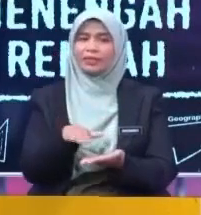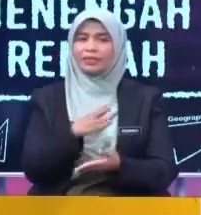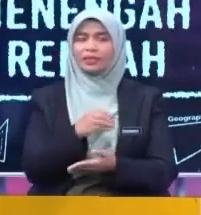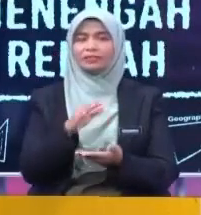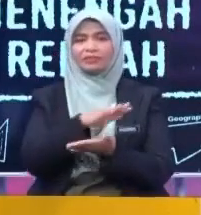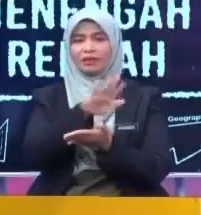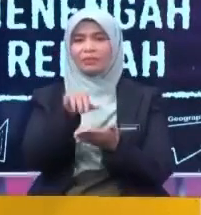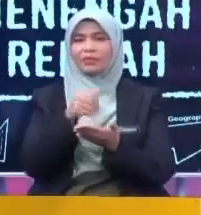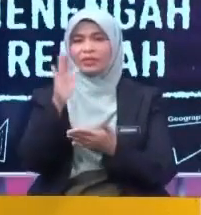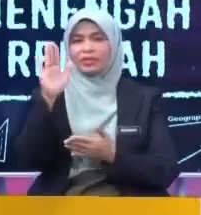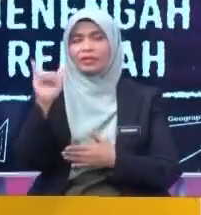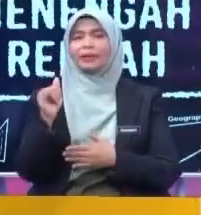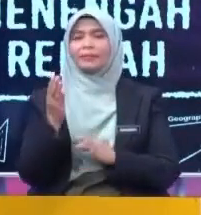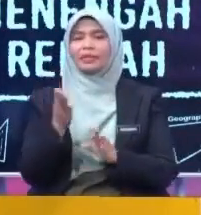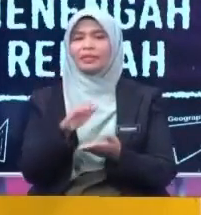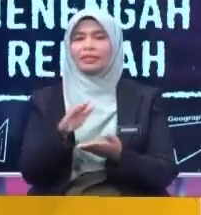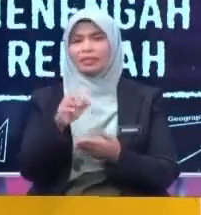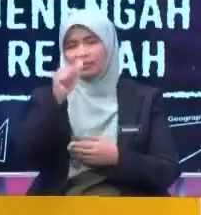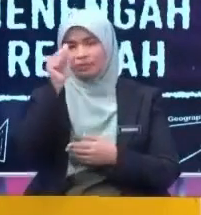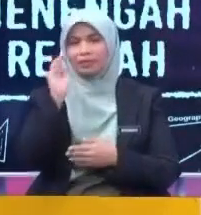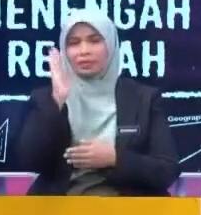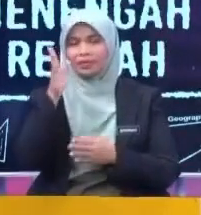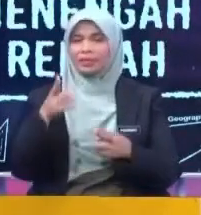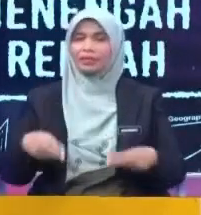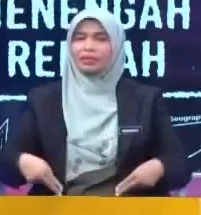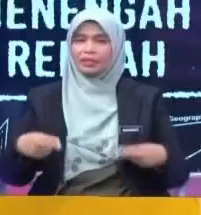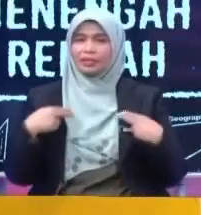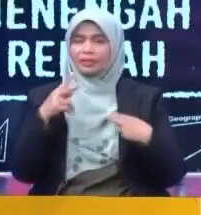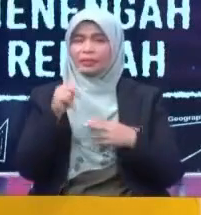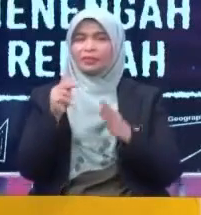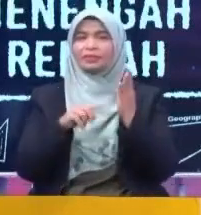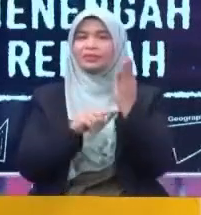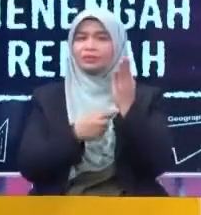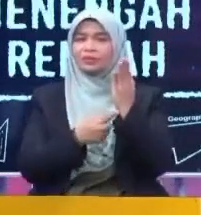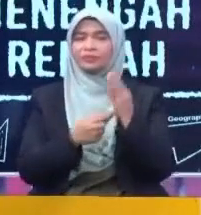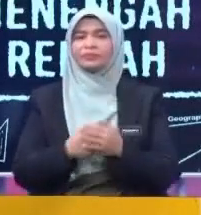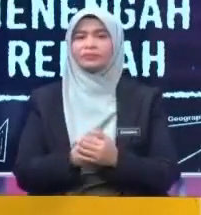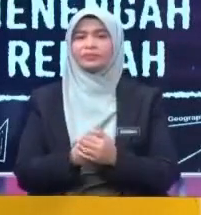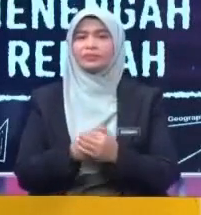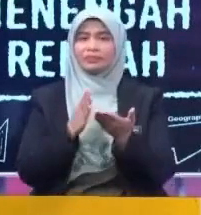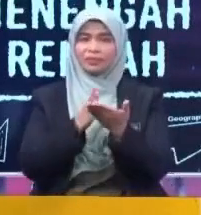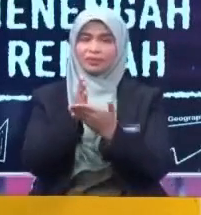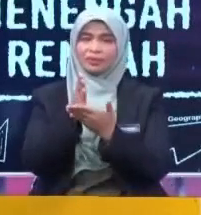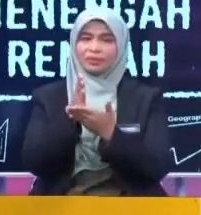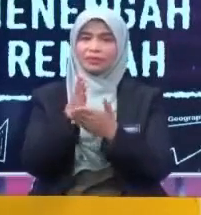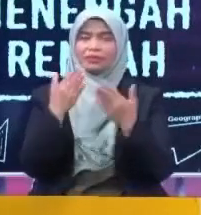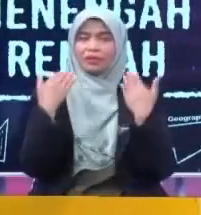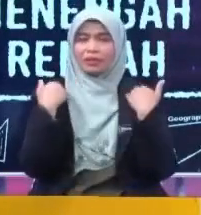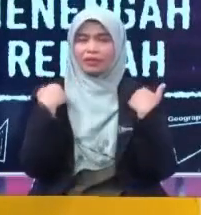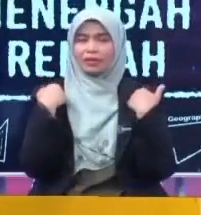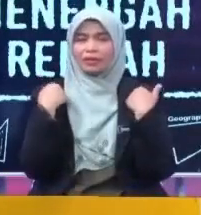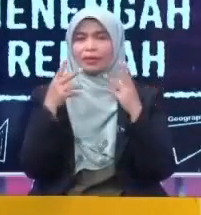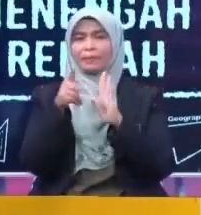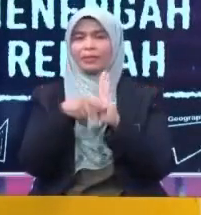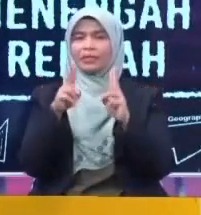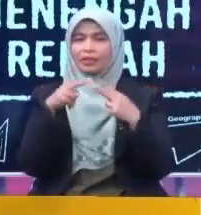mati tadi akan Allah bangkitkan semula. Kita tengok selepas bangkitkan semula tu apa pula kan? Okay, seterusnya, adanya perhimpunan